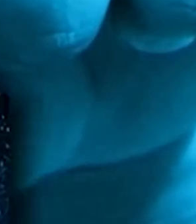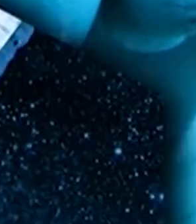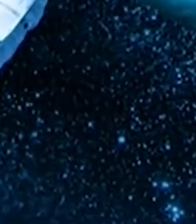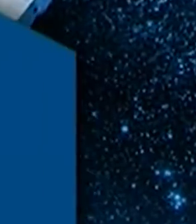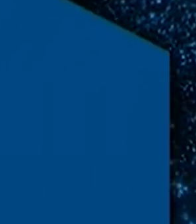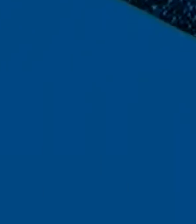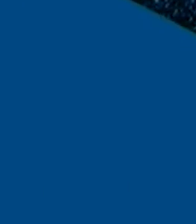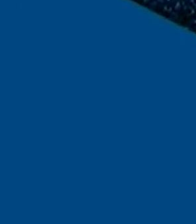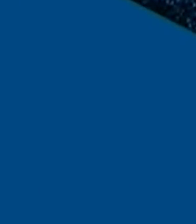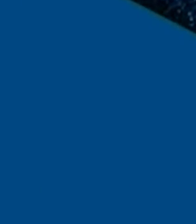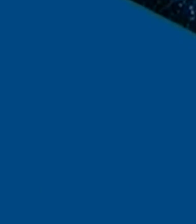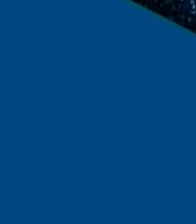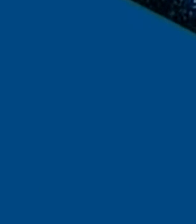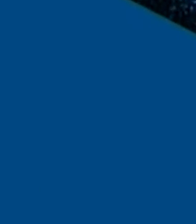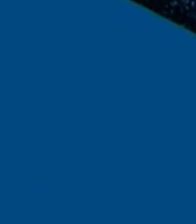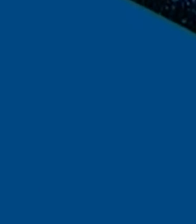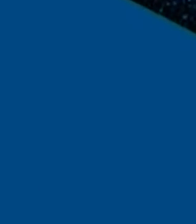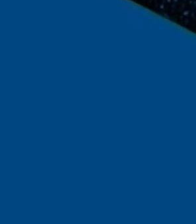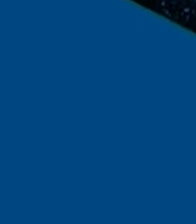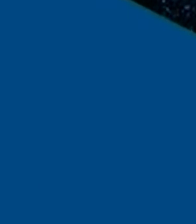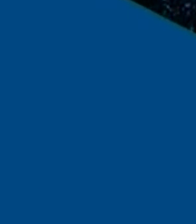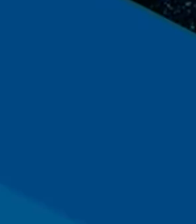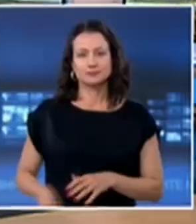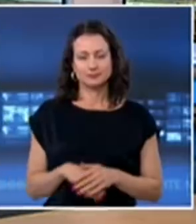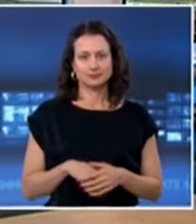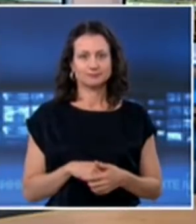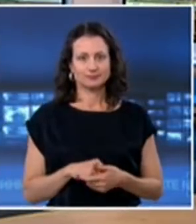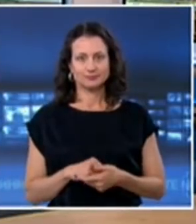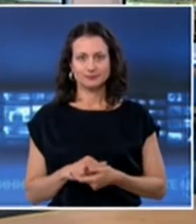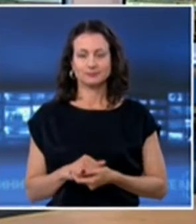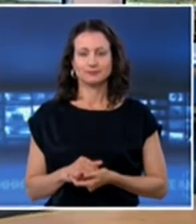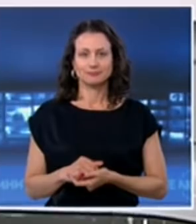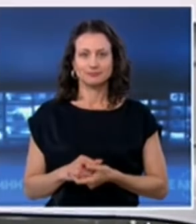Започват новините на Нова. Довери се на опита.